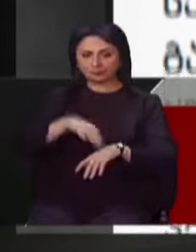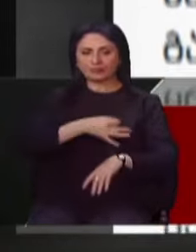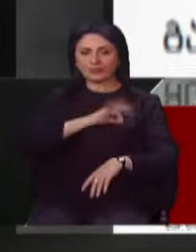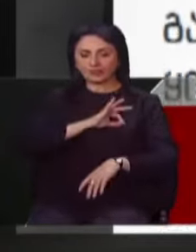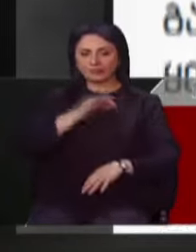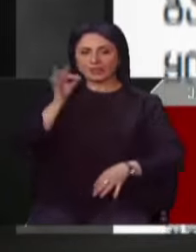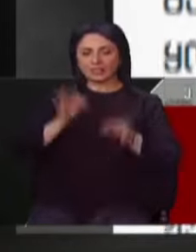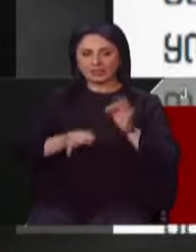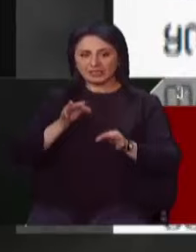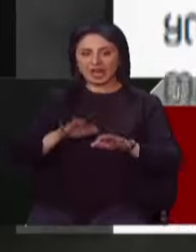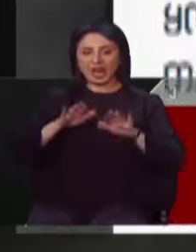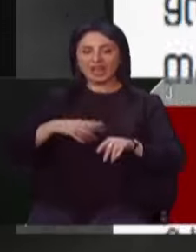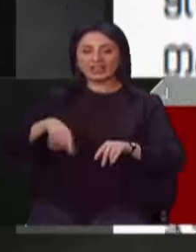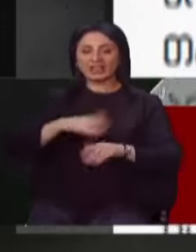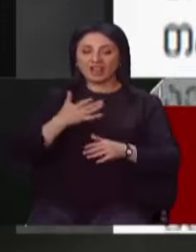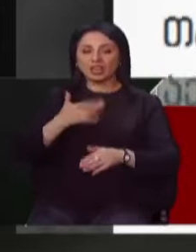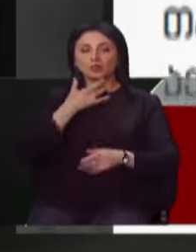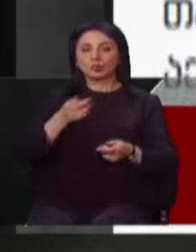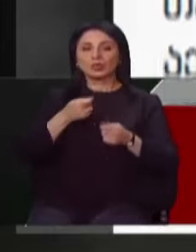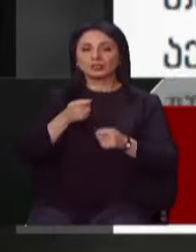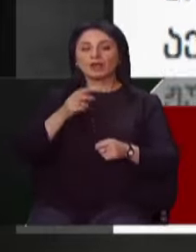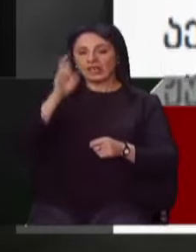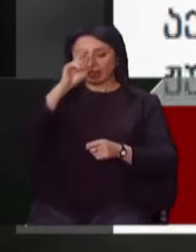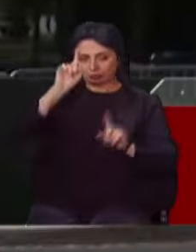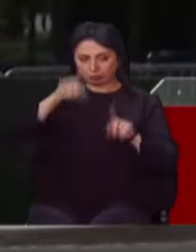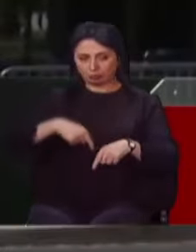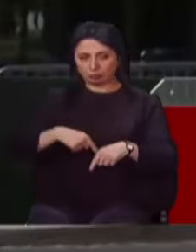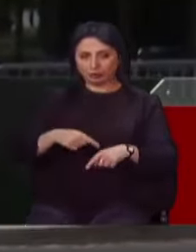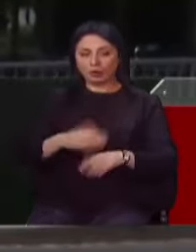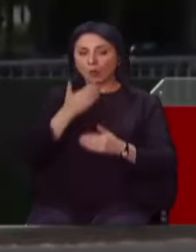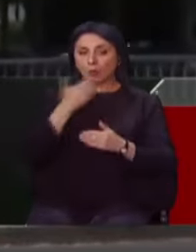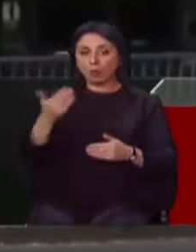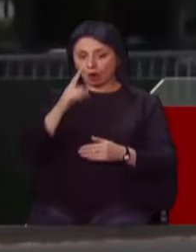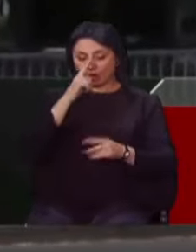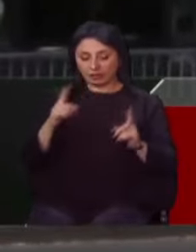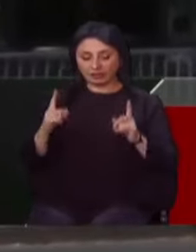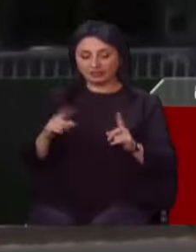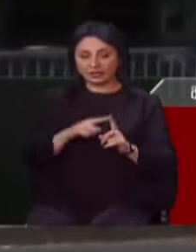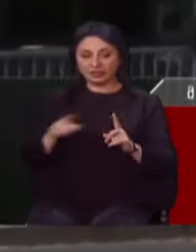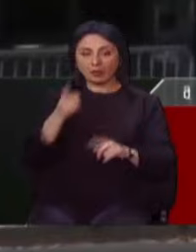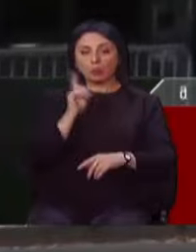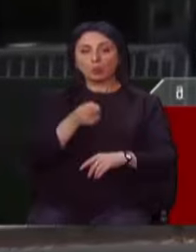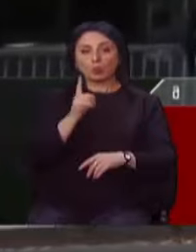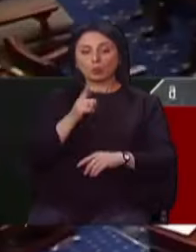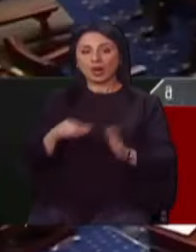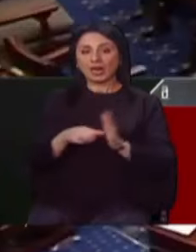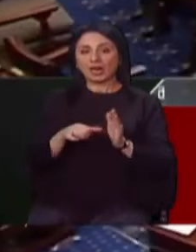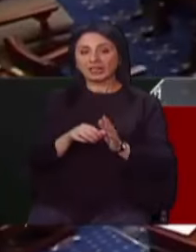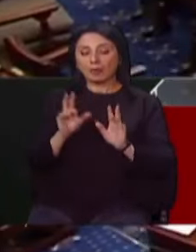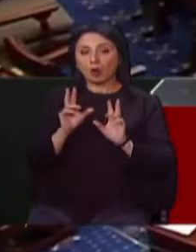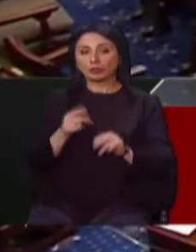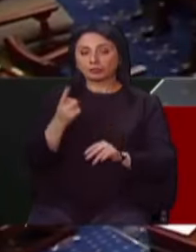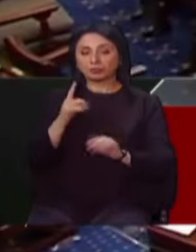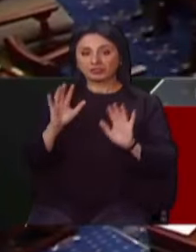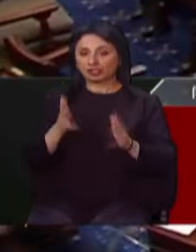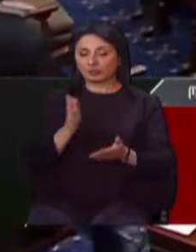დაზვერვის, სასამართლო ან ადგილობრივი ან მუნიციპალური ხელისუფლების სახელით. ბოლო ერთი თვის განმავლობაში ეს მუქარისა და დახმარების დაპირების